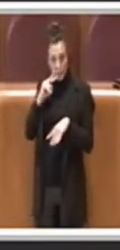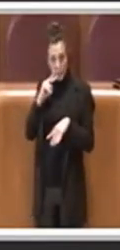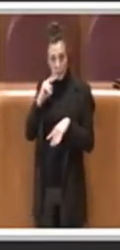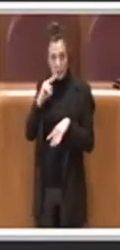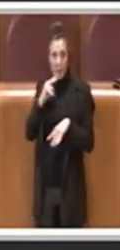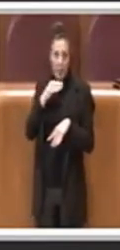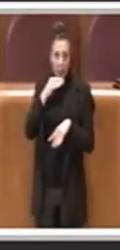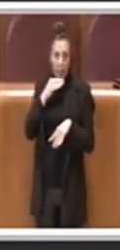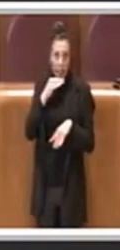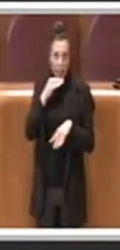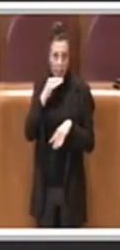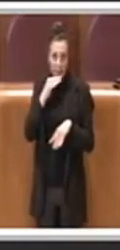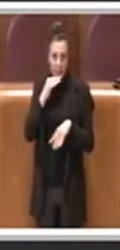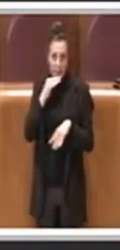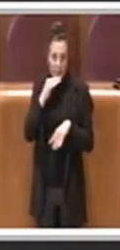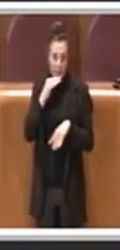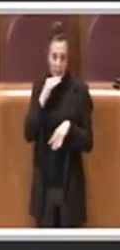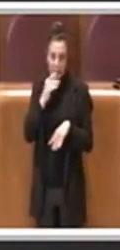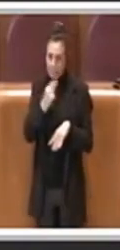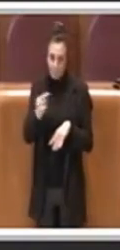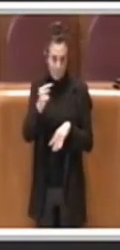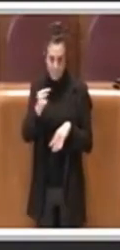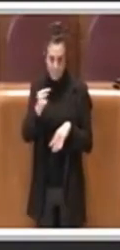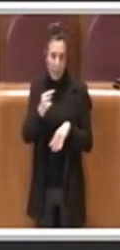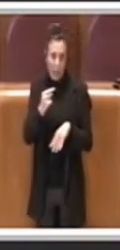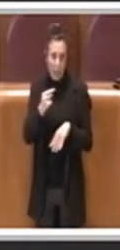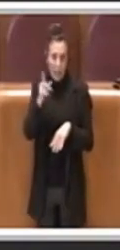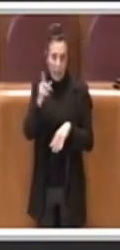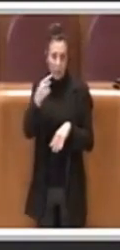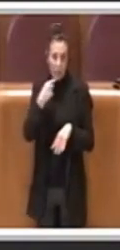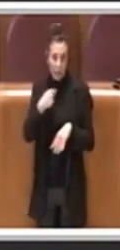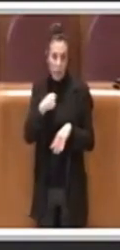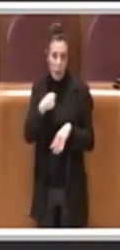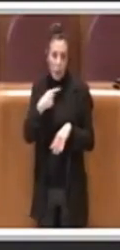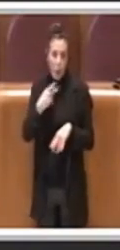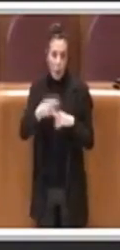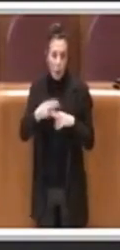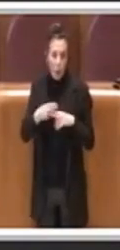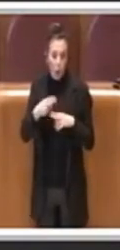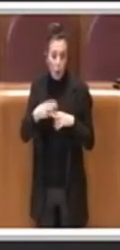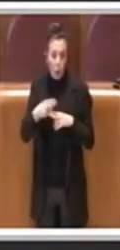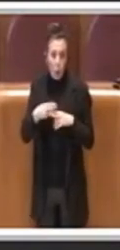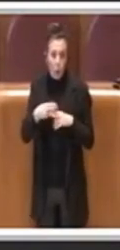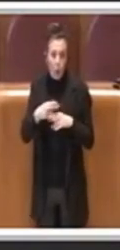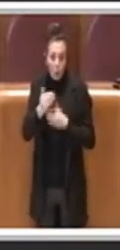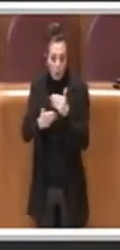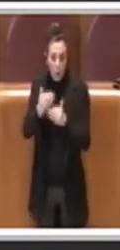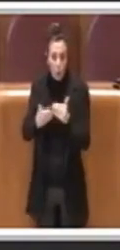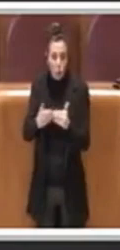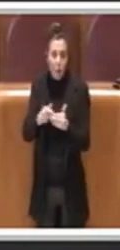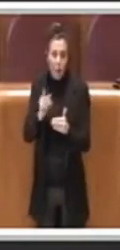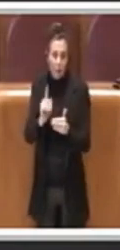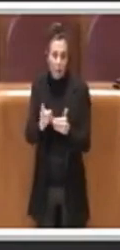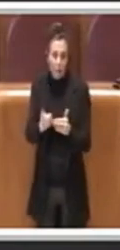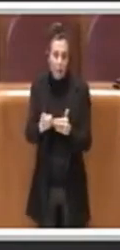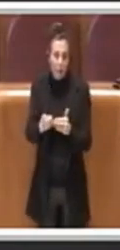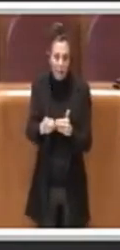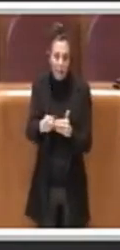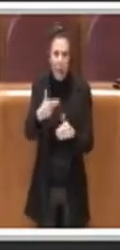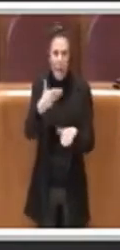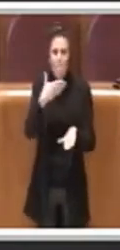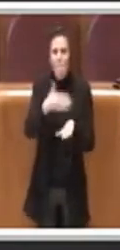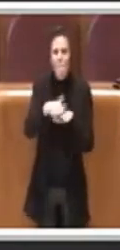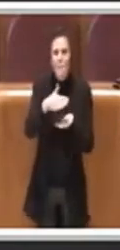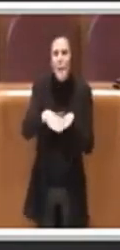abbastanza negativa nel senso che roma deve ancora deve ancora iniziare a fare questo processo ma da spiegare cos'è la metodologia